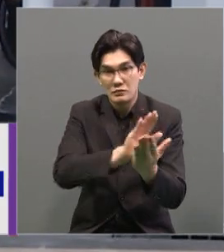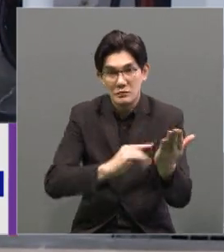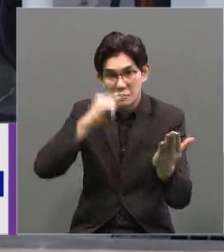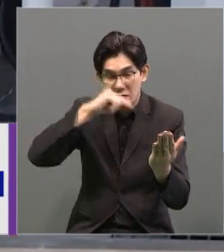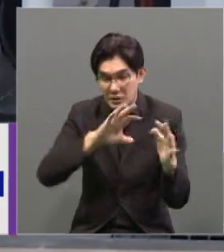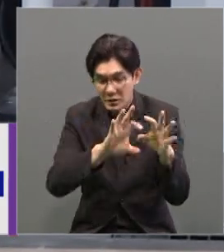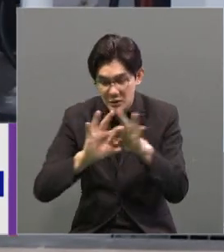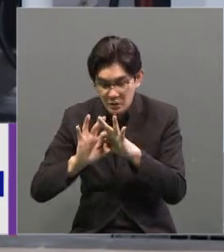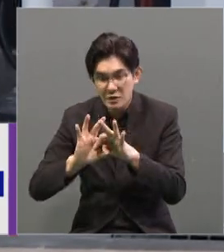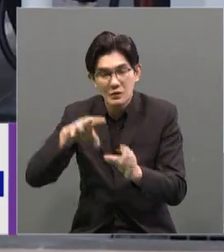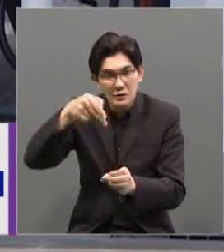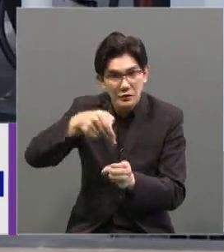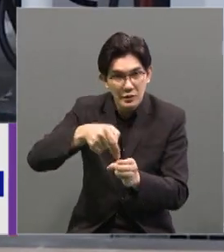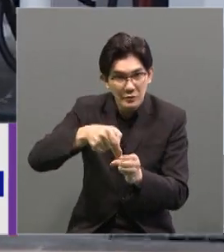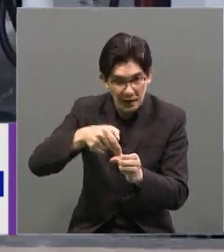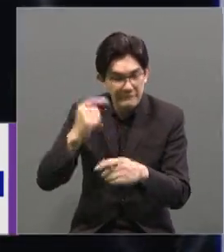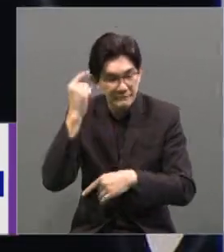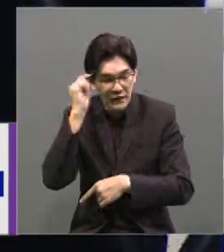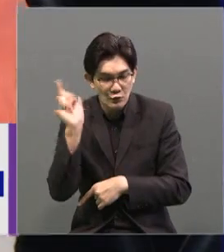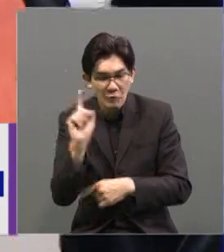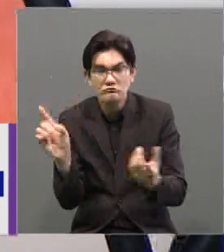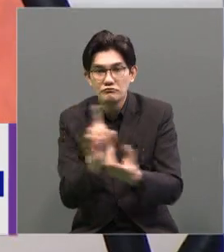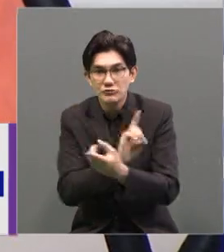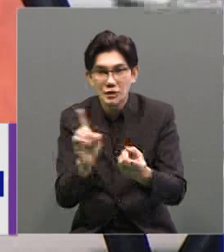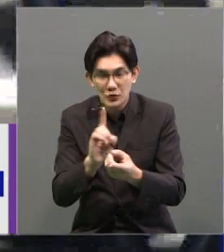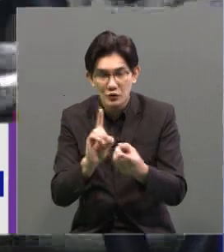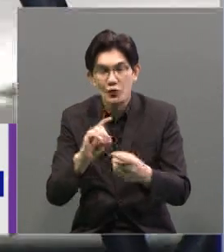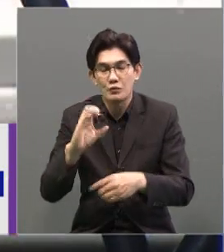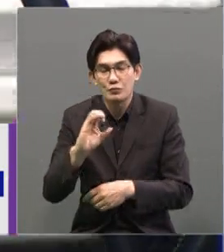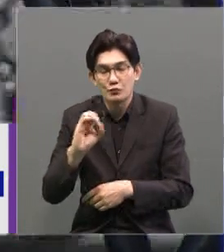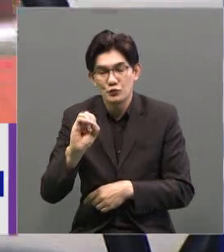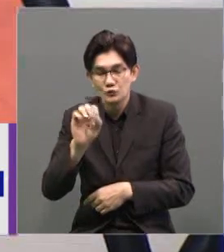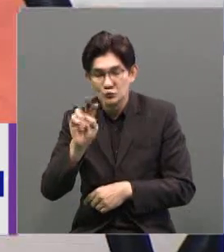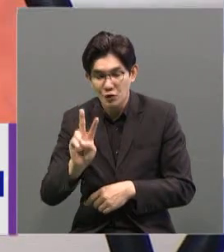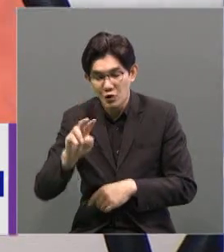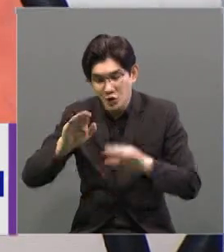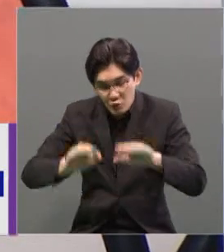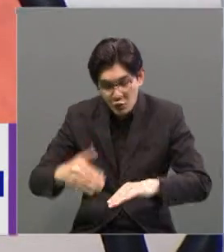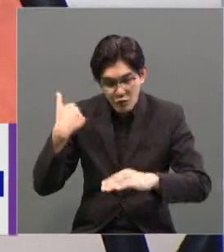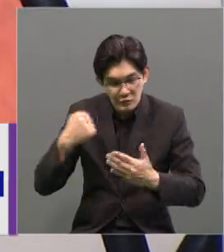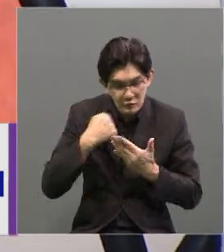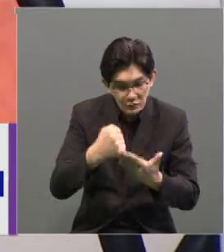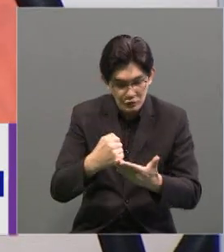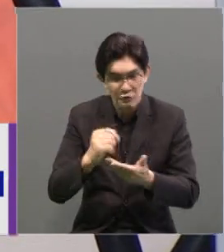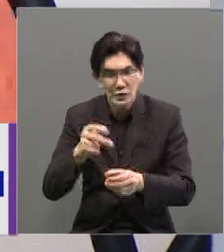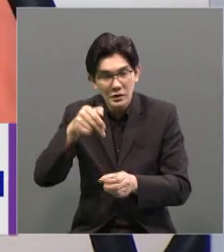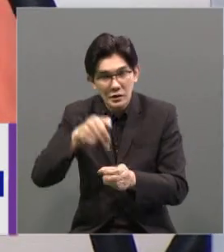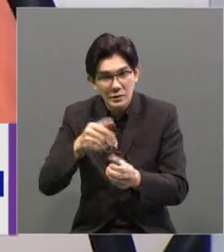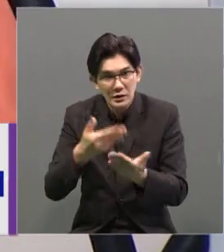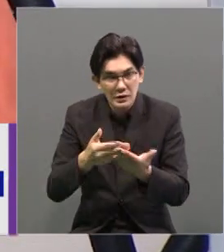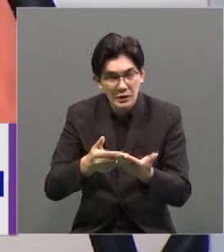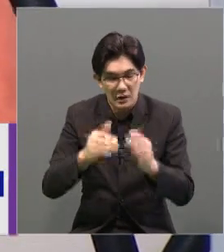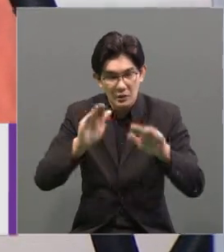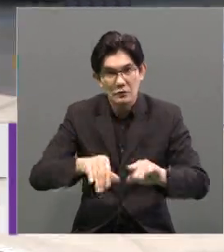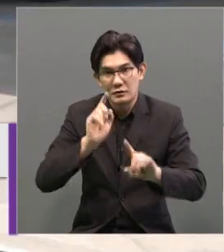พูดเกี่ยวกับสถานการณ์พลังงานและการก้าวเข้าสู่สังคมคาร์บอนต่ำนะคะย้ำถึงมาตรการช่วยเหลือด้านพลังงานแก่ประชาชน